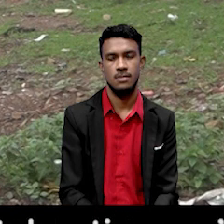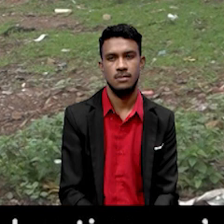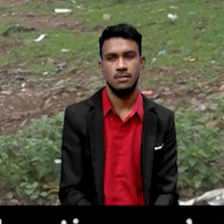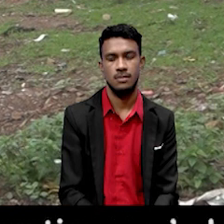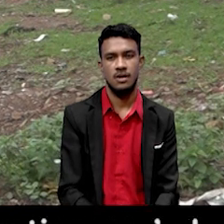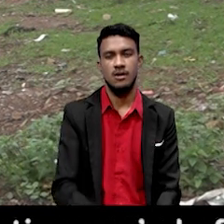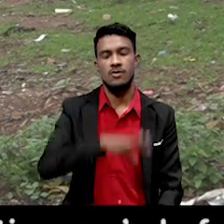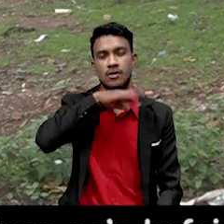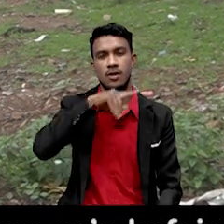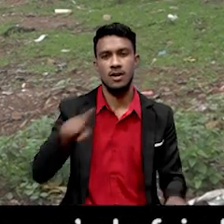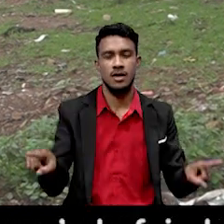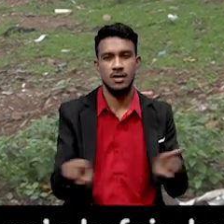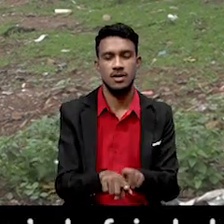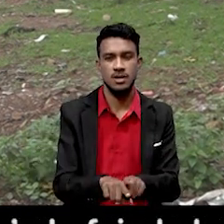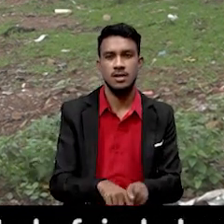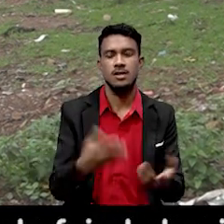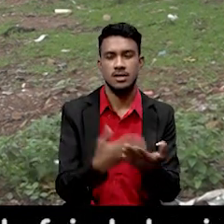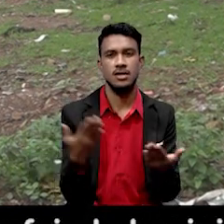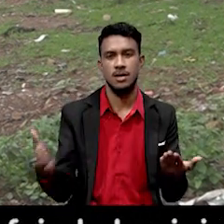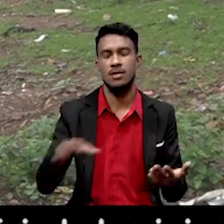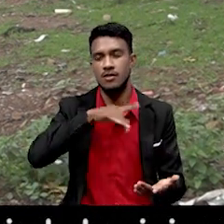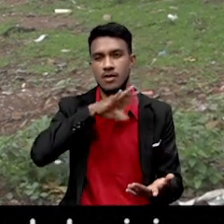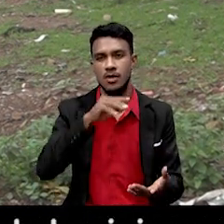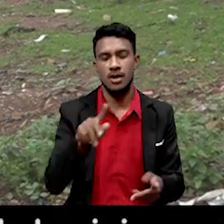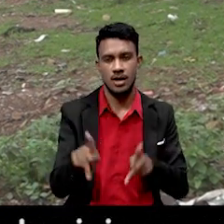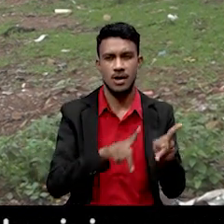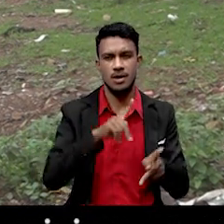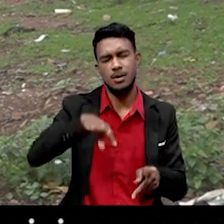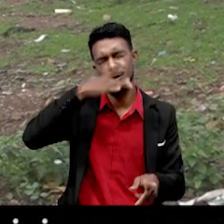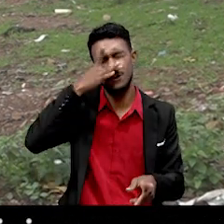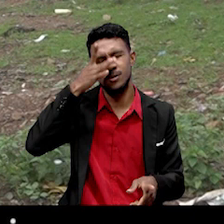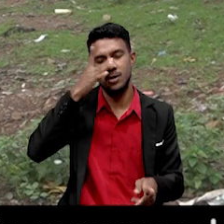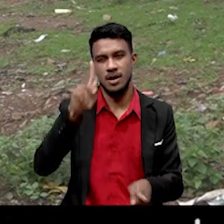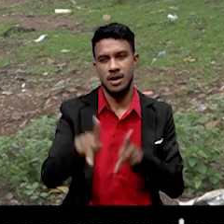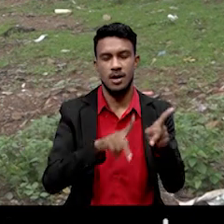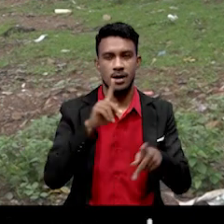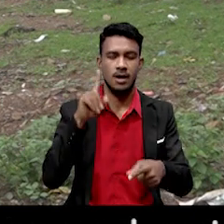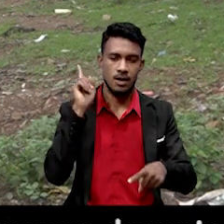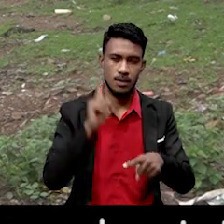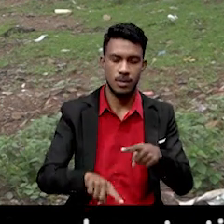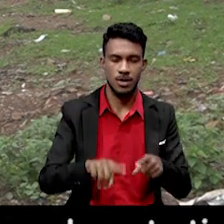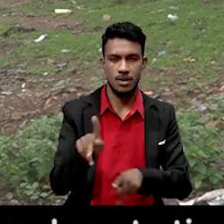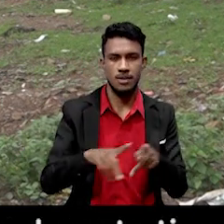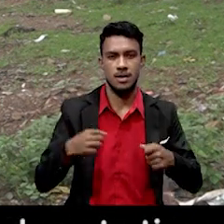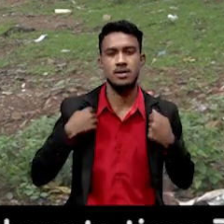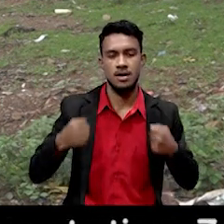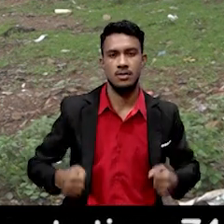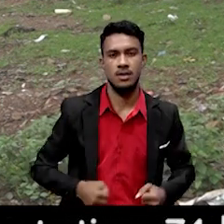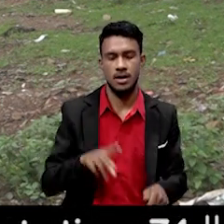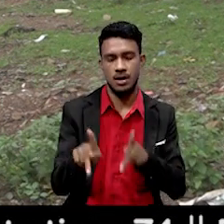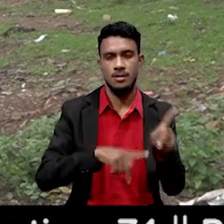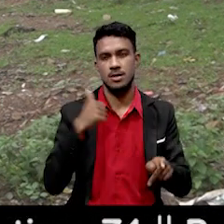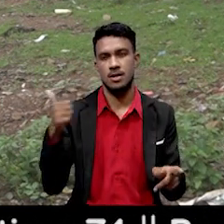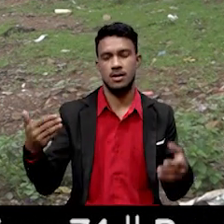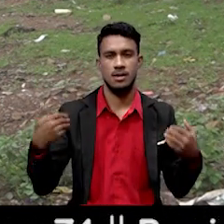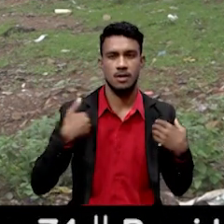Lishu nudar sesang nebela ya fuling bay malubung tambah foyer dois nula diak bay mane Saudi. Ida ni mau sudeit bay mabalung,